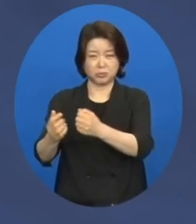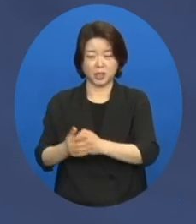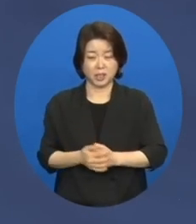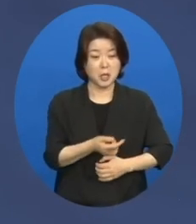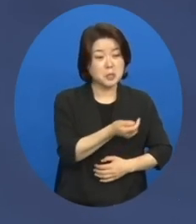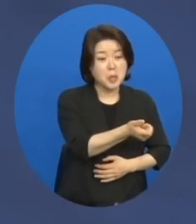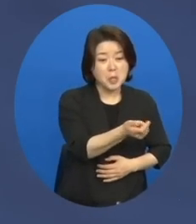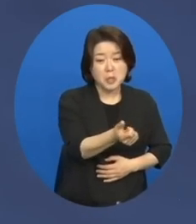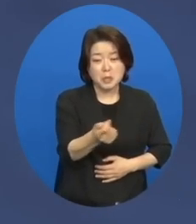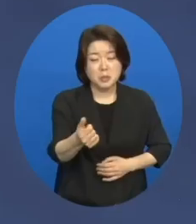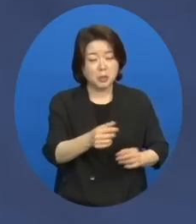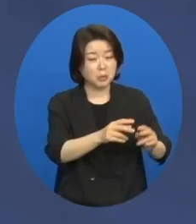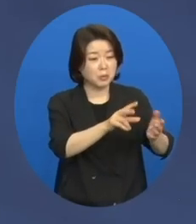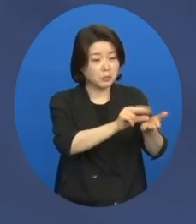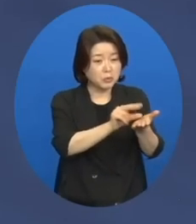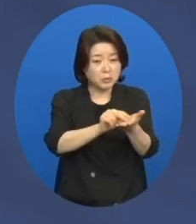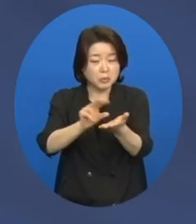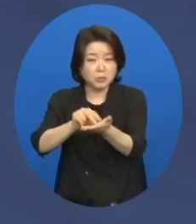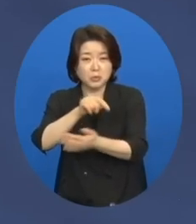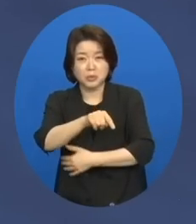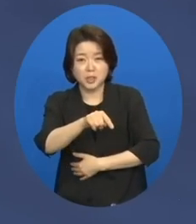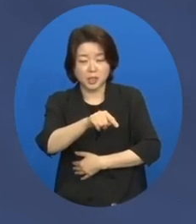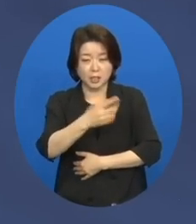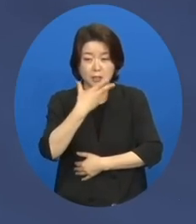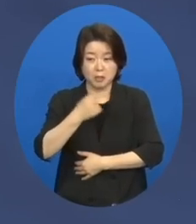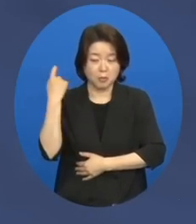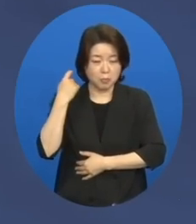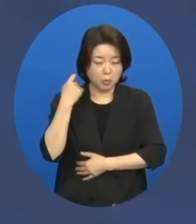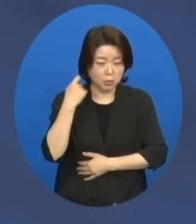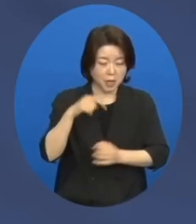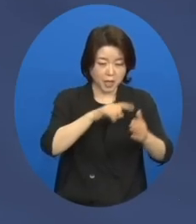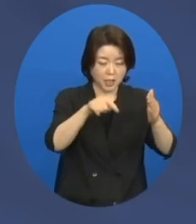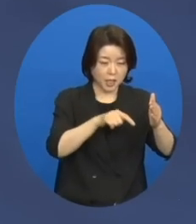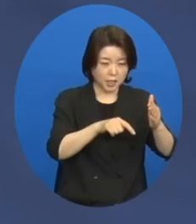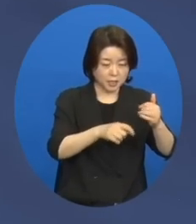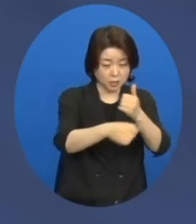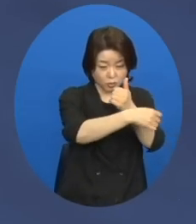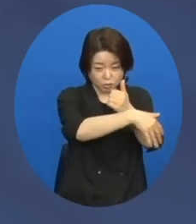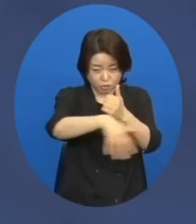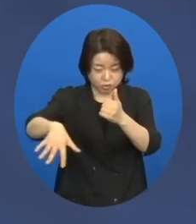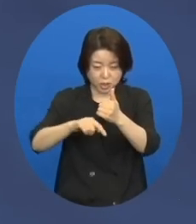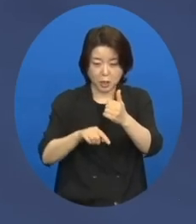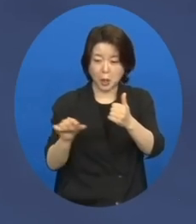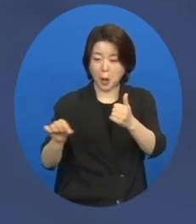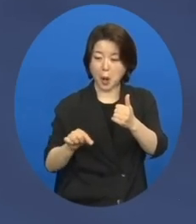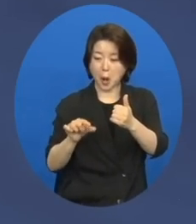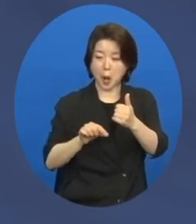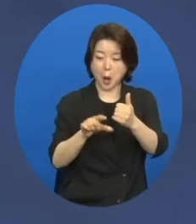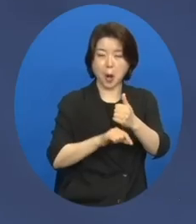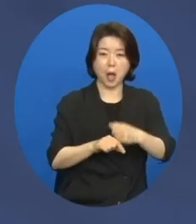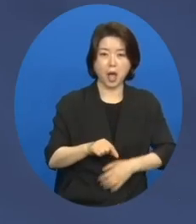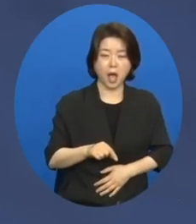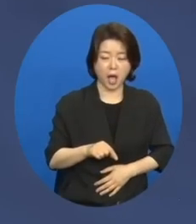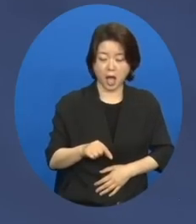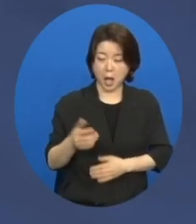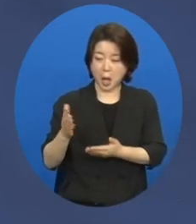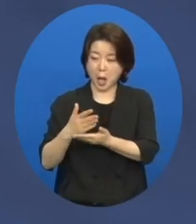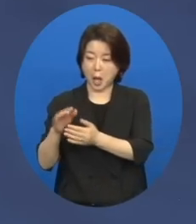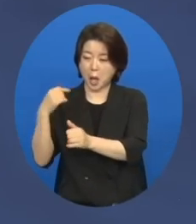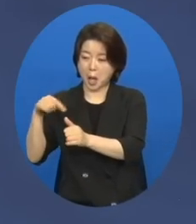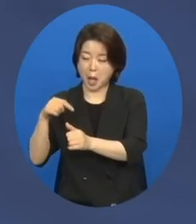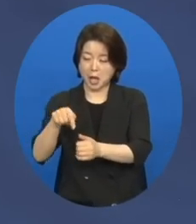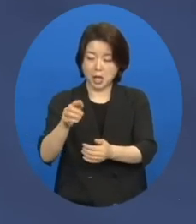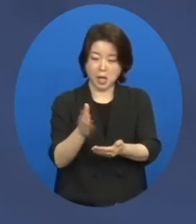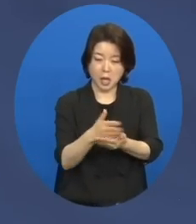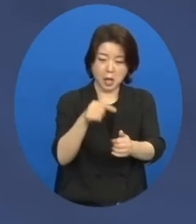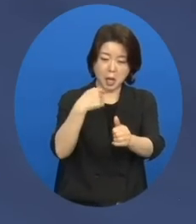조각조각 낸 주제, 복음 안에 모든 주제들을 그 주제마다 필요할 때마다 조각조각 내서 훈련시키고 그